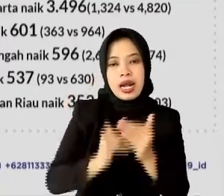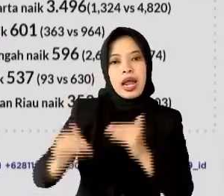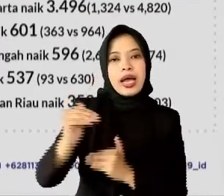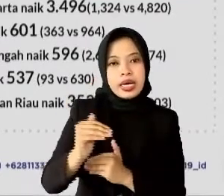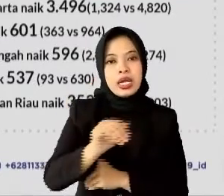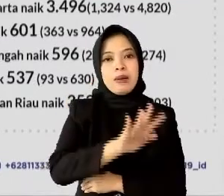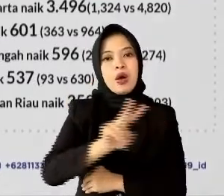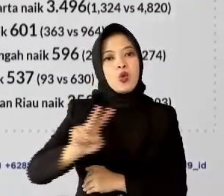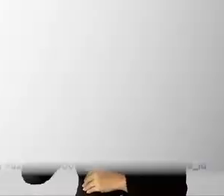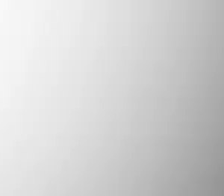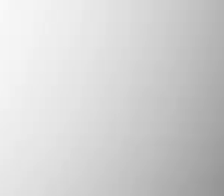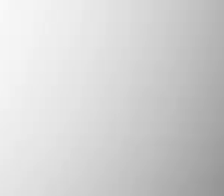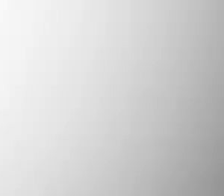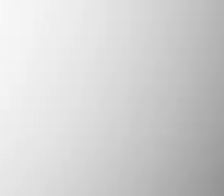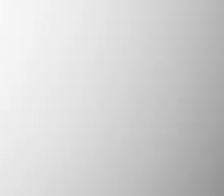naik 523